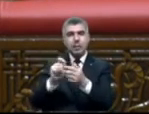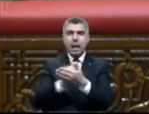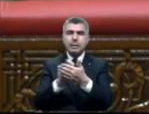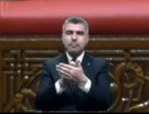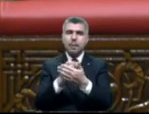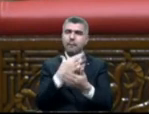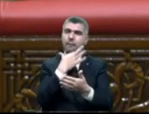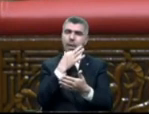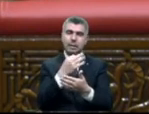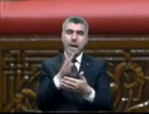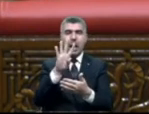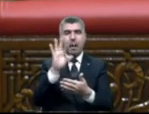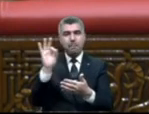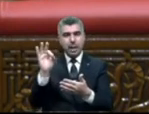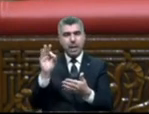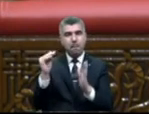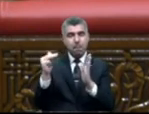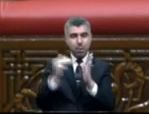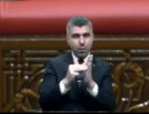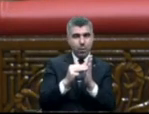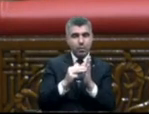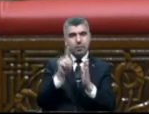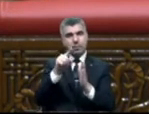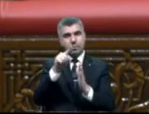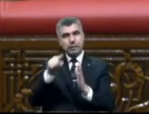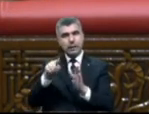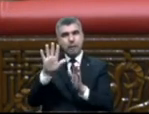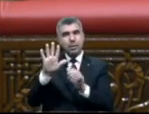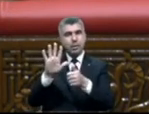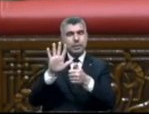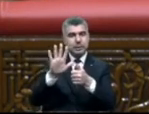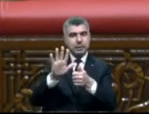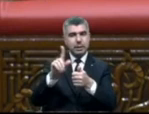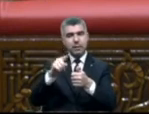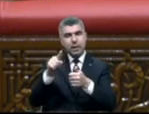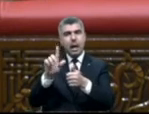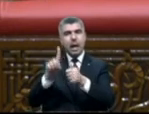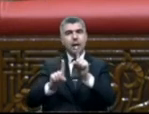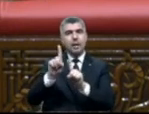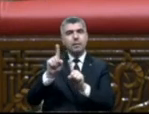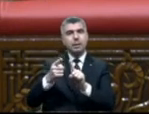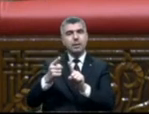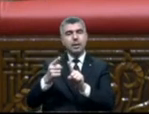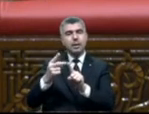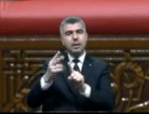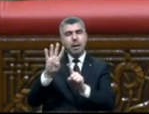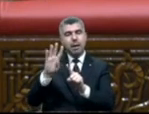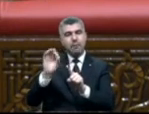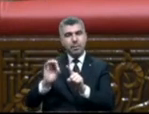كناخذوا 40 مليون نسمة كنضربوها في 65%، كنضربوها في 11.4%، كنضربوها في